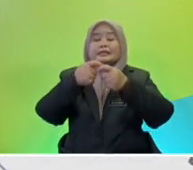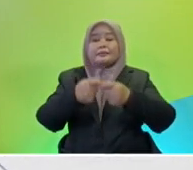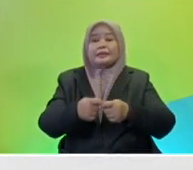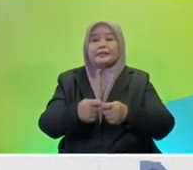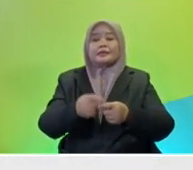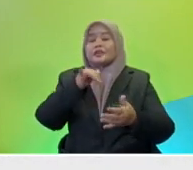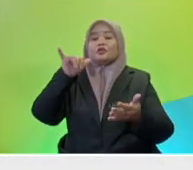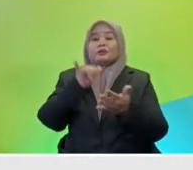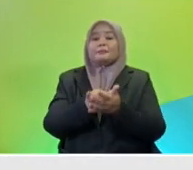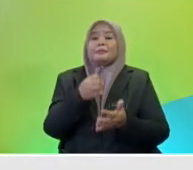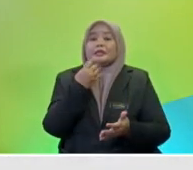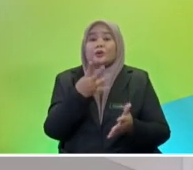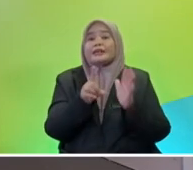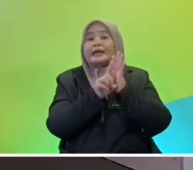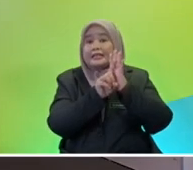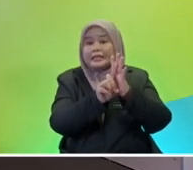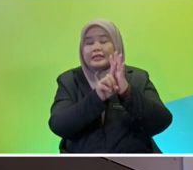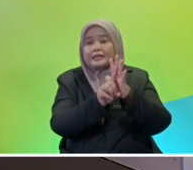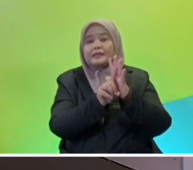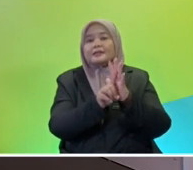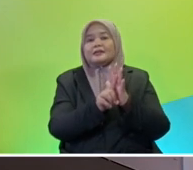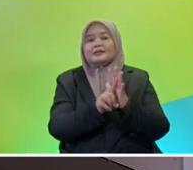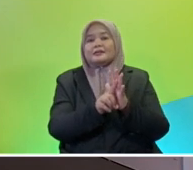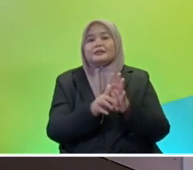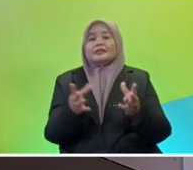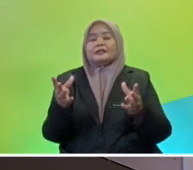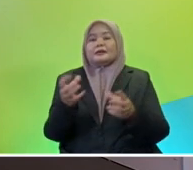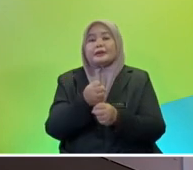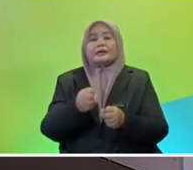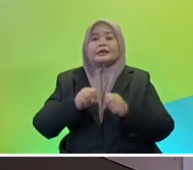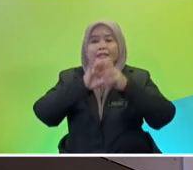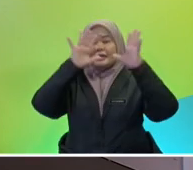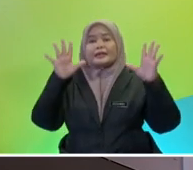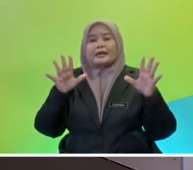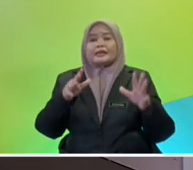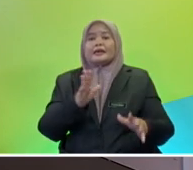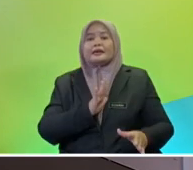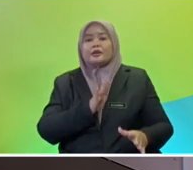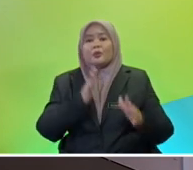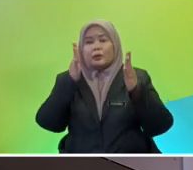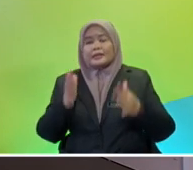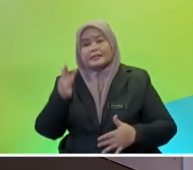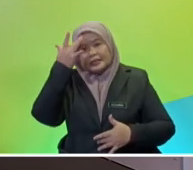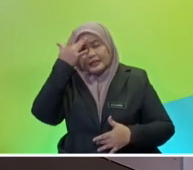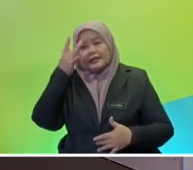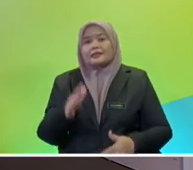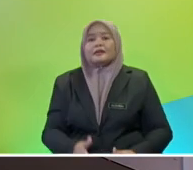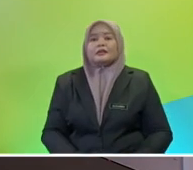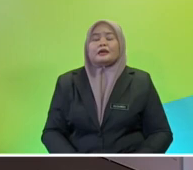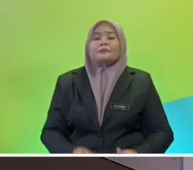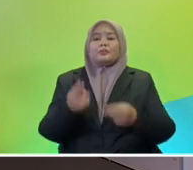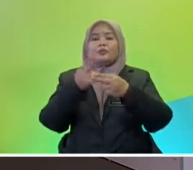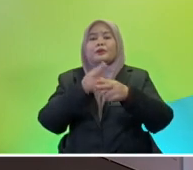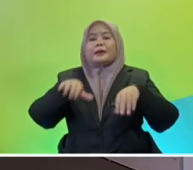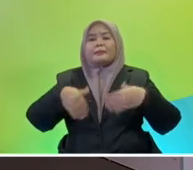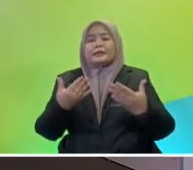dapat menyatakan dalil dapat menerangkan tentang adab-adab terhadap orang sakit dapat merumuskan